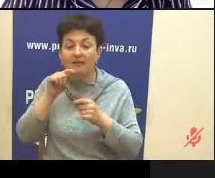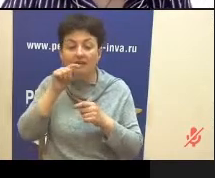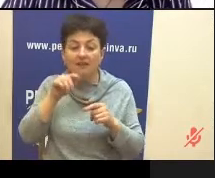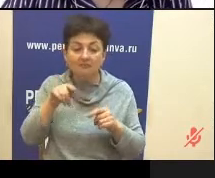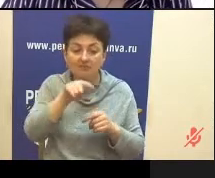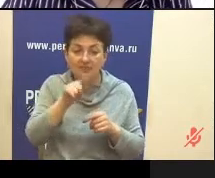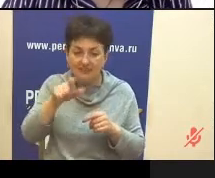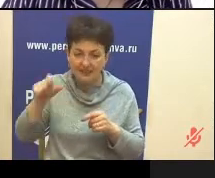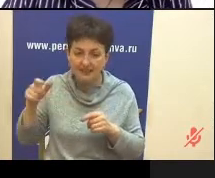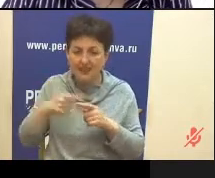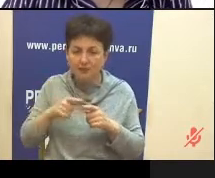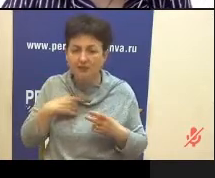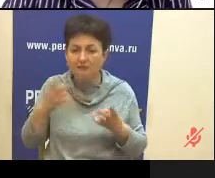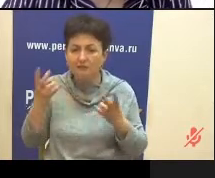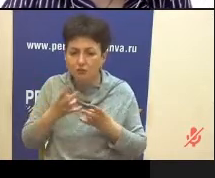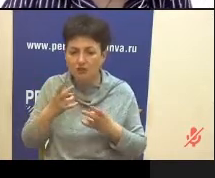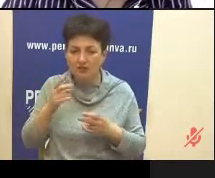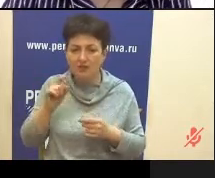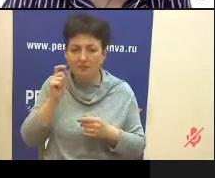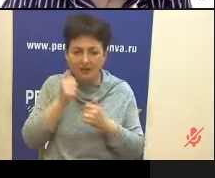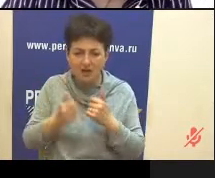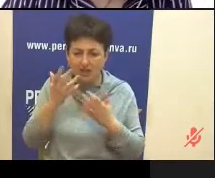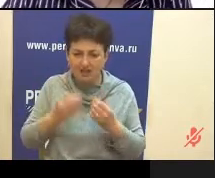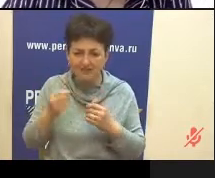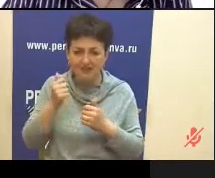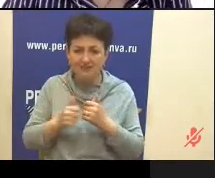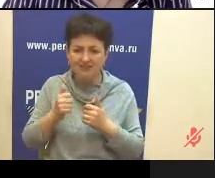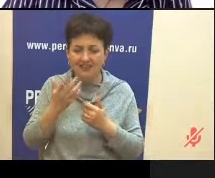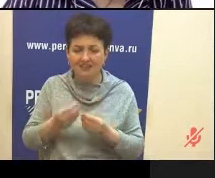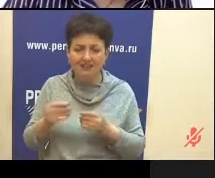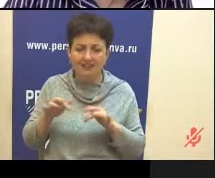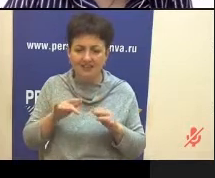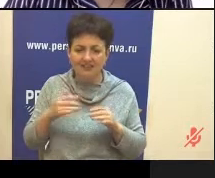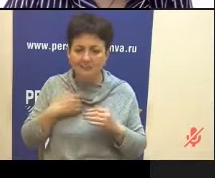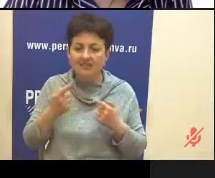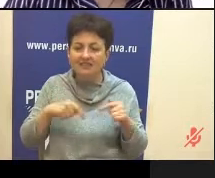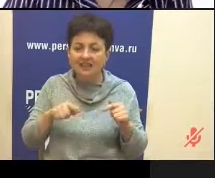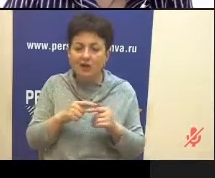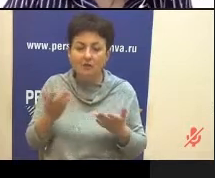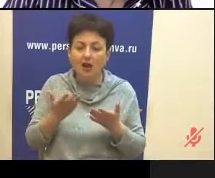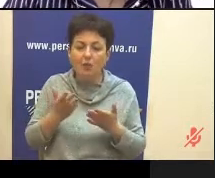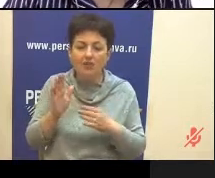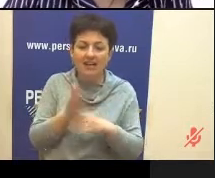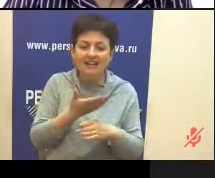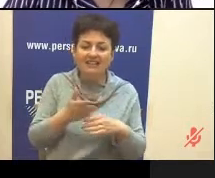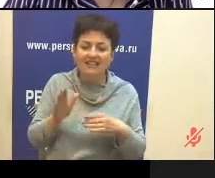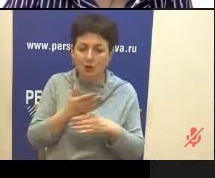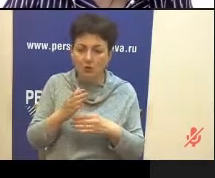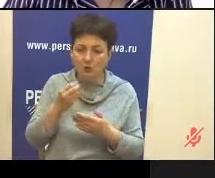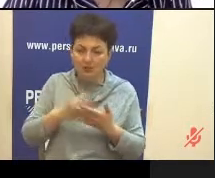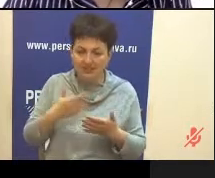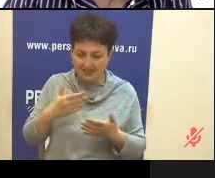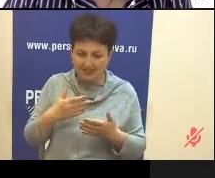событие ровно всех тех, кто нам нужен в нашей повседневной, каждодневной деятельности. Мы создаем некую